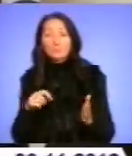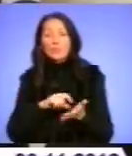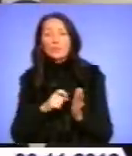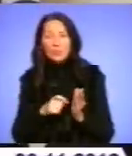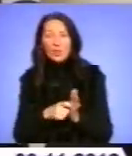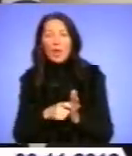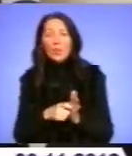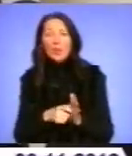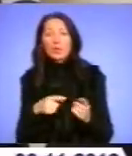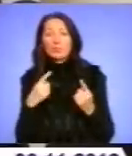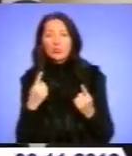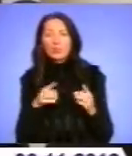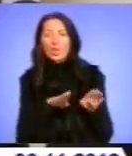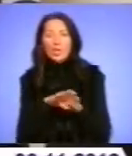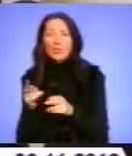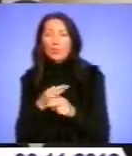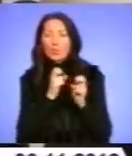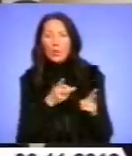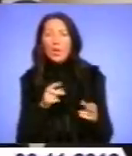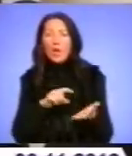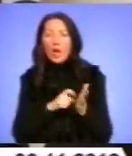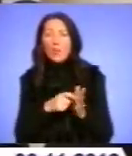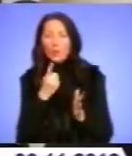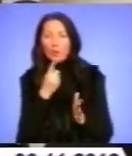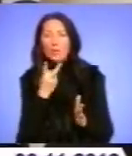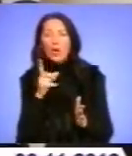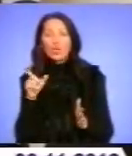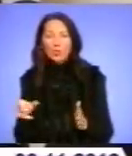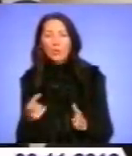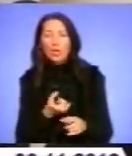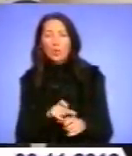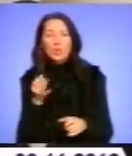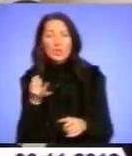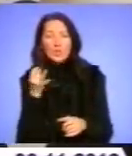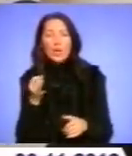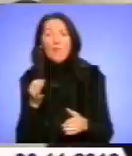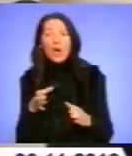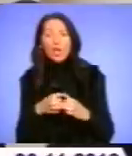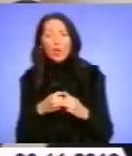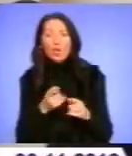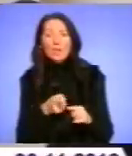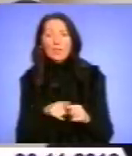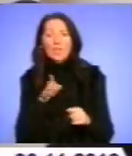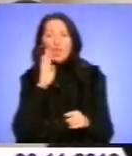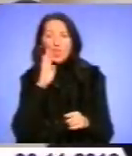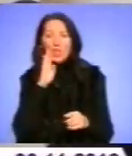камерах там по два, по одному чоловіку. Дуже в нас цікава категорія, само собою, є це жінки. Останом на даний час у